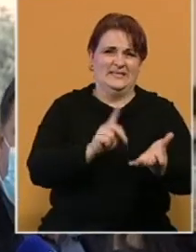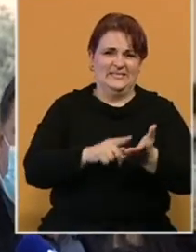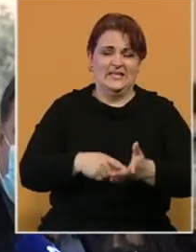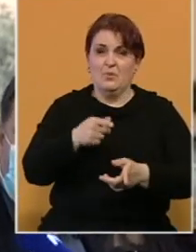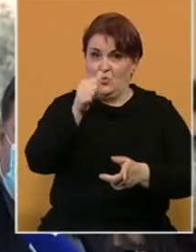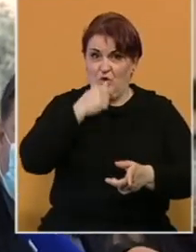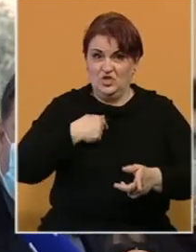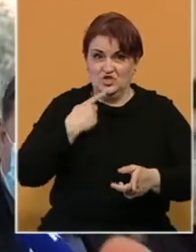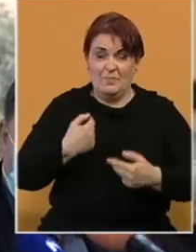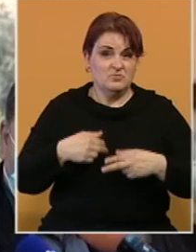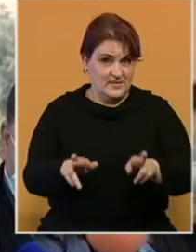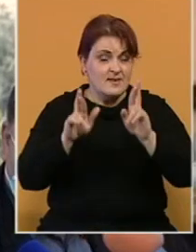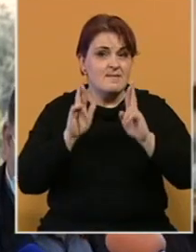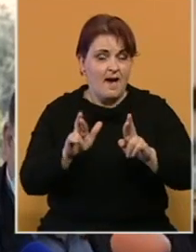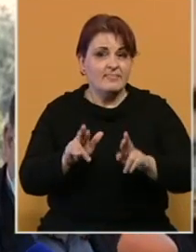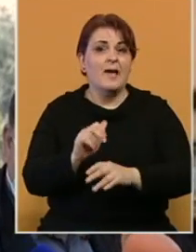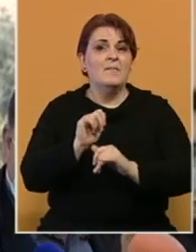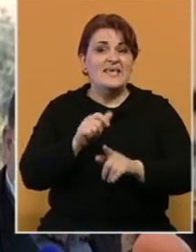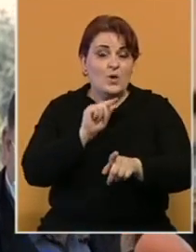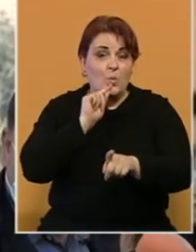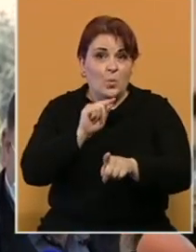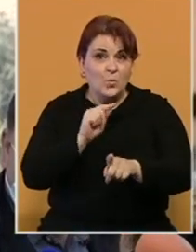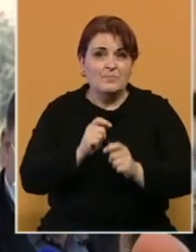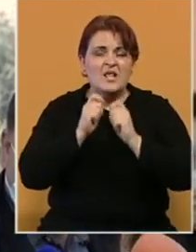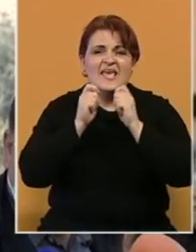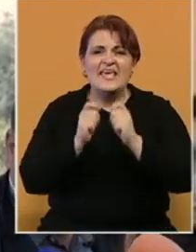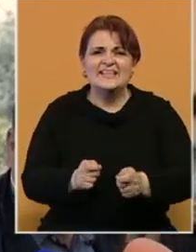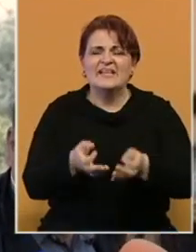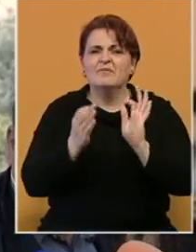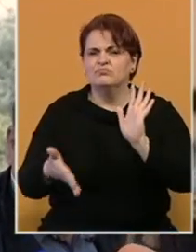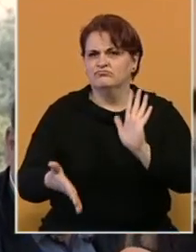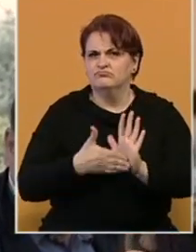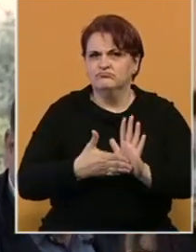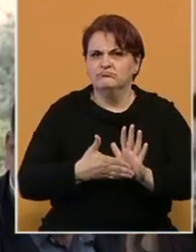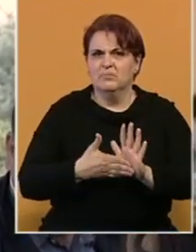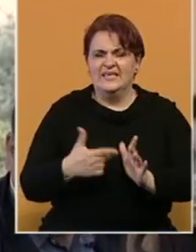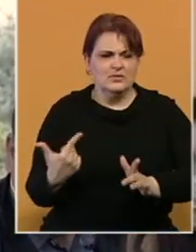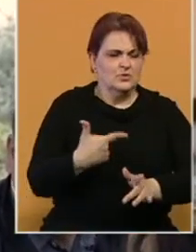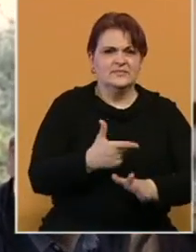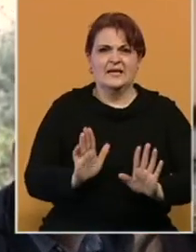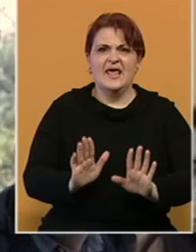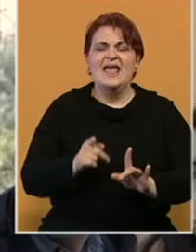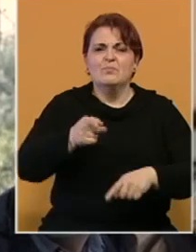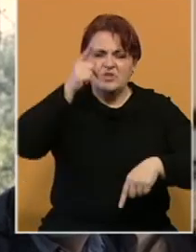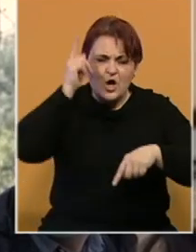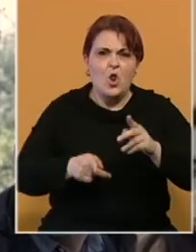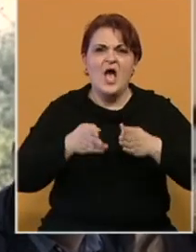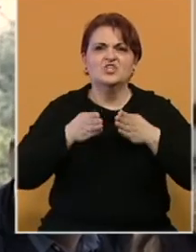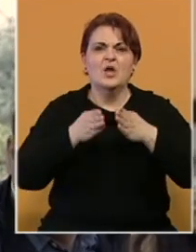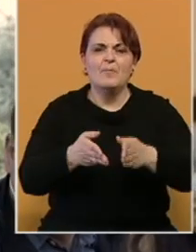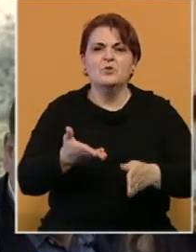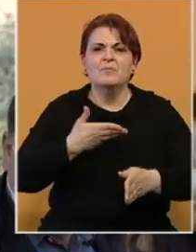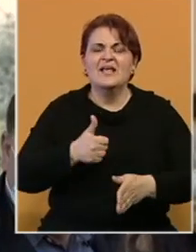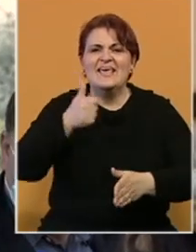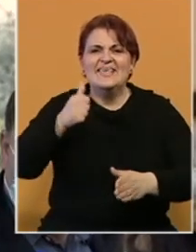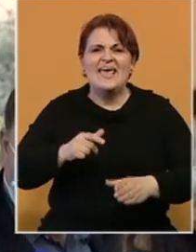što želimo i čemu se nadamo je da utorak budu izneseni kvalitetni argumenti sa svih strana i da to bude konačan put postizanju